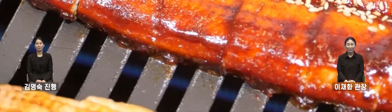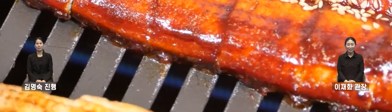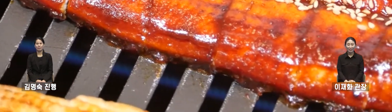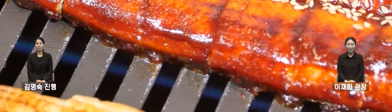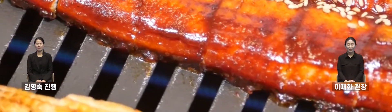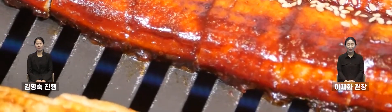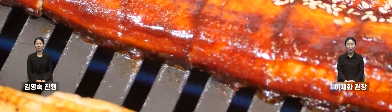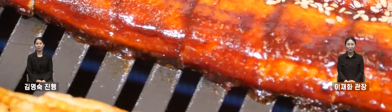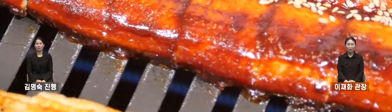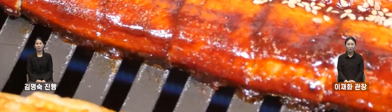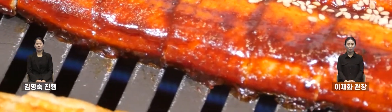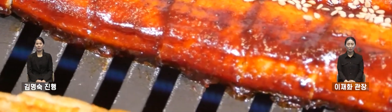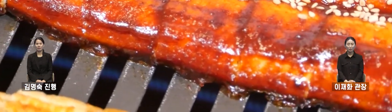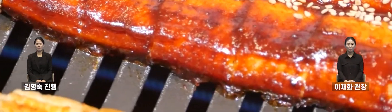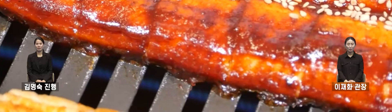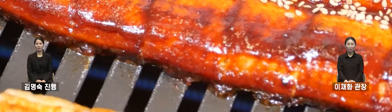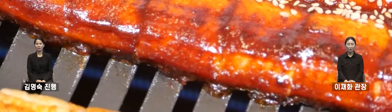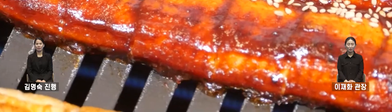그리고요